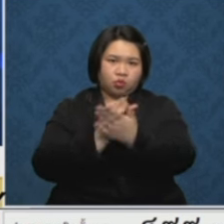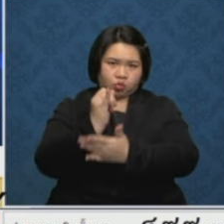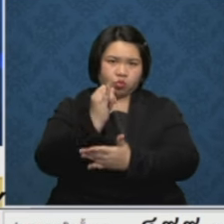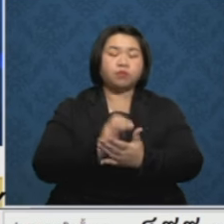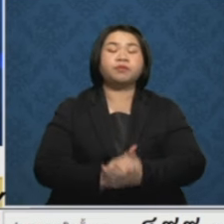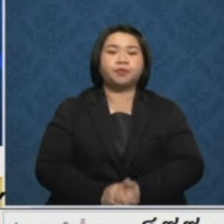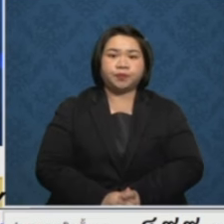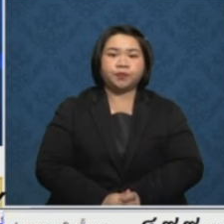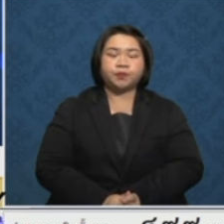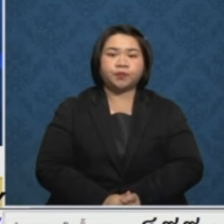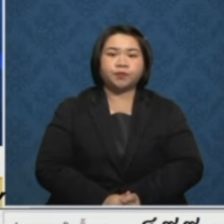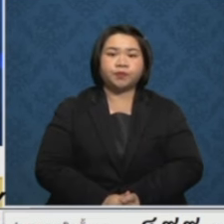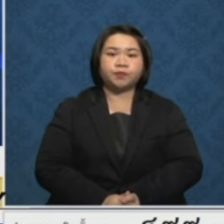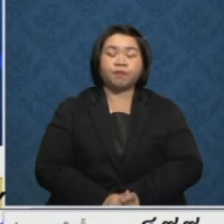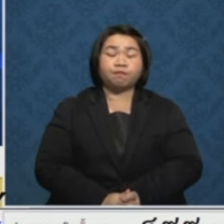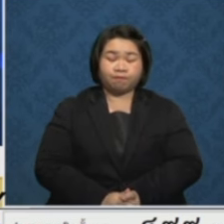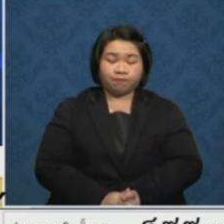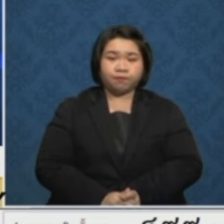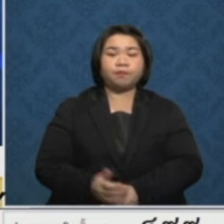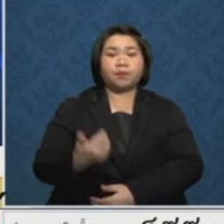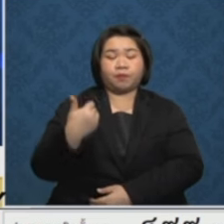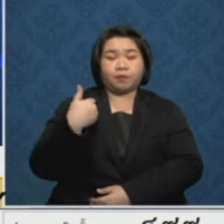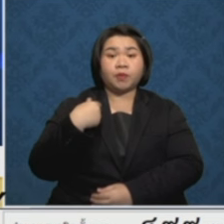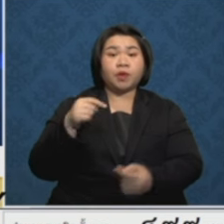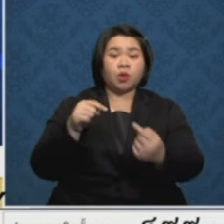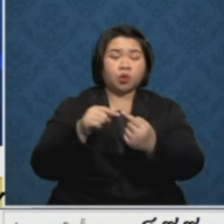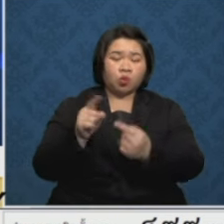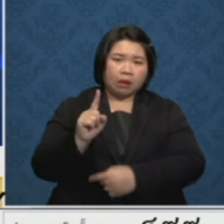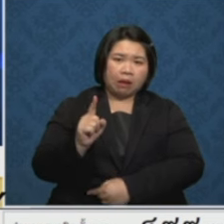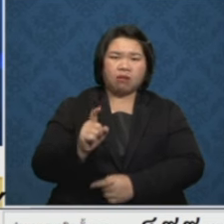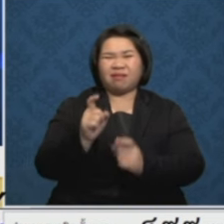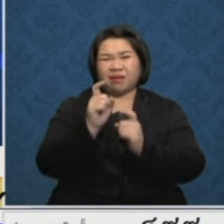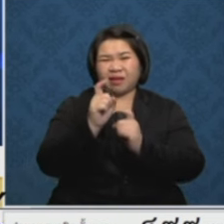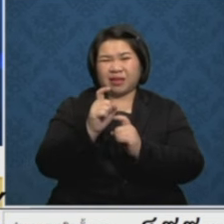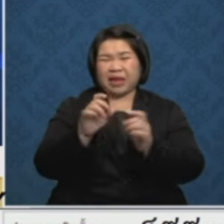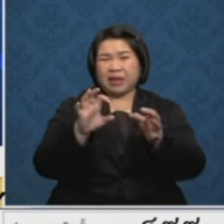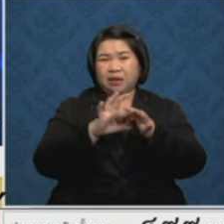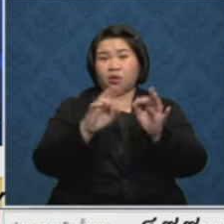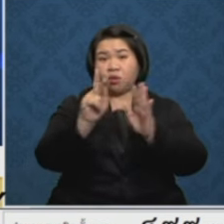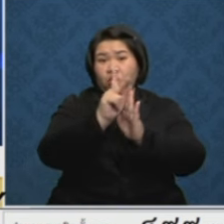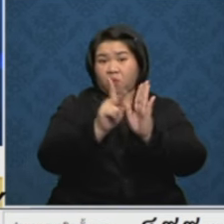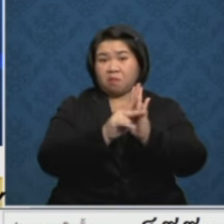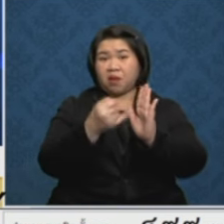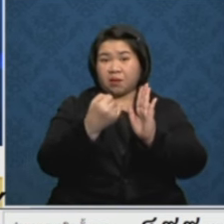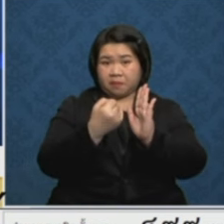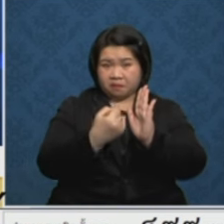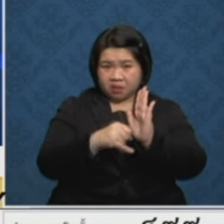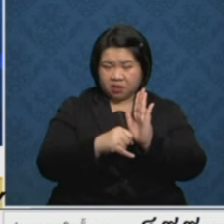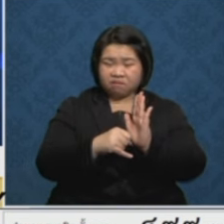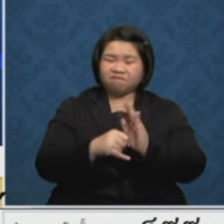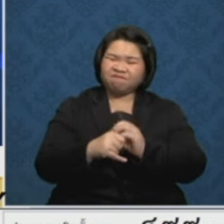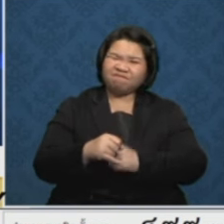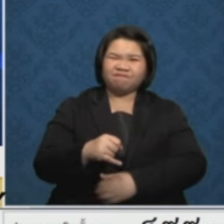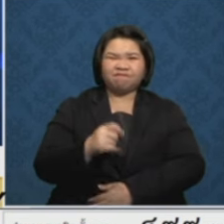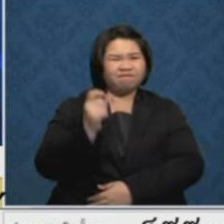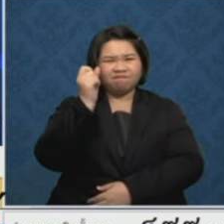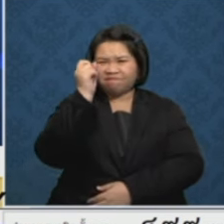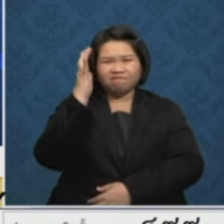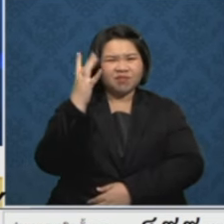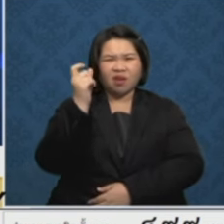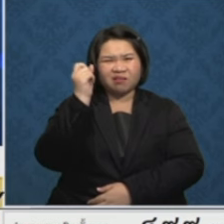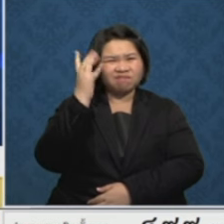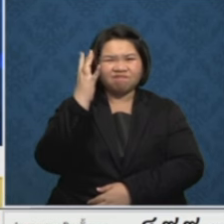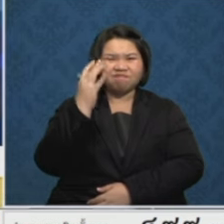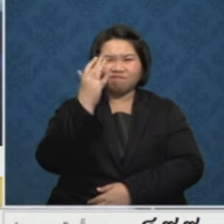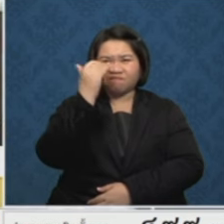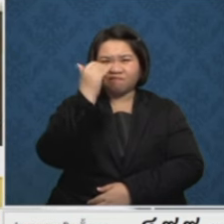ท่านประธานที่เคารพคะนอกจากเรื่องของการสุ่มเสี่ยงที่จะทำผิดกฎหมายต่างๆเนี่ยซึ่งก็ไม่เข้าใจจนถึงตอนนี้ก็ยัง